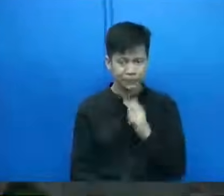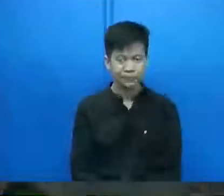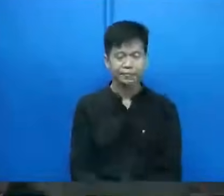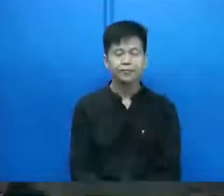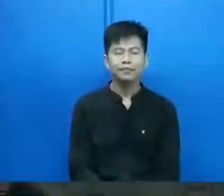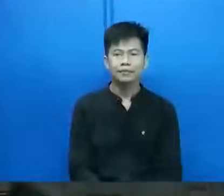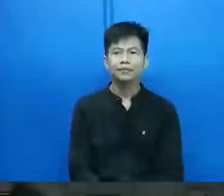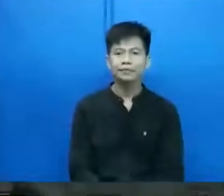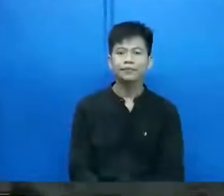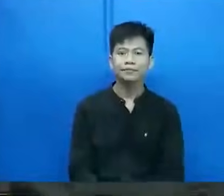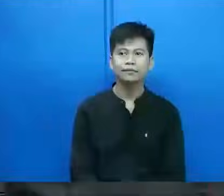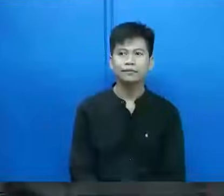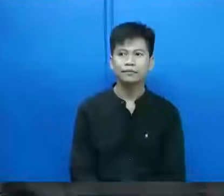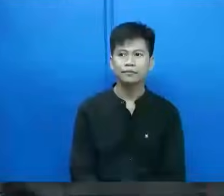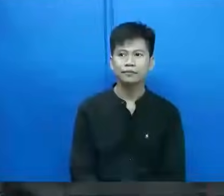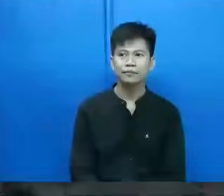Bismillahirrahmanirrahim.